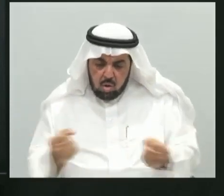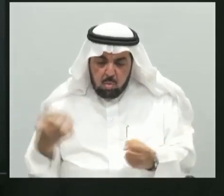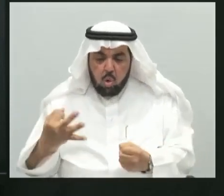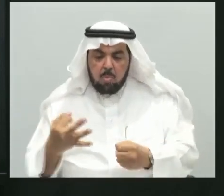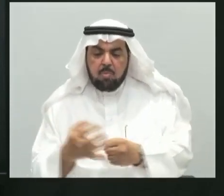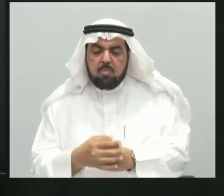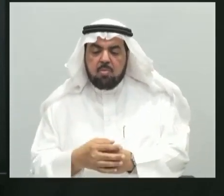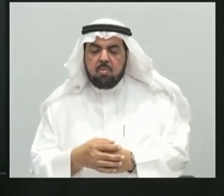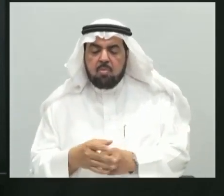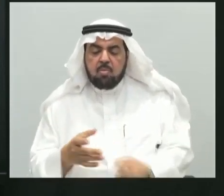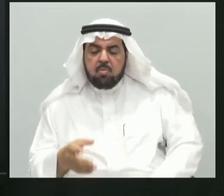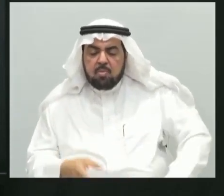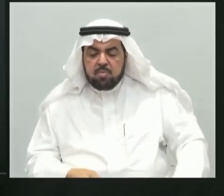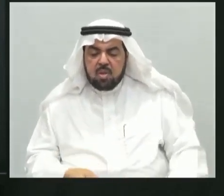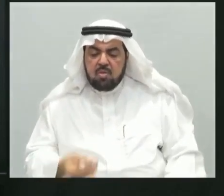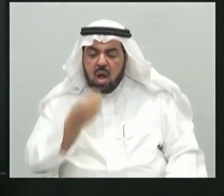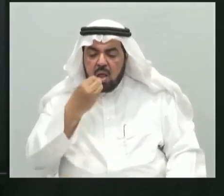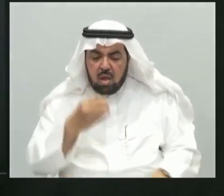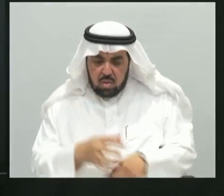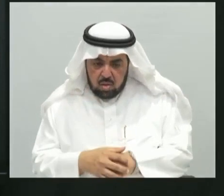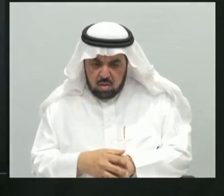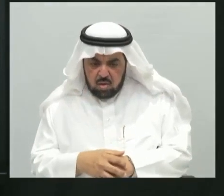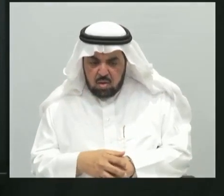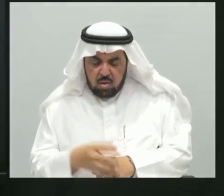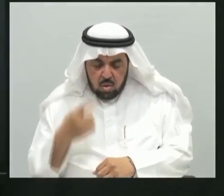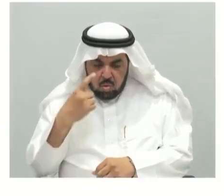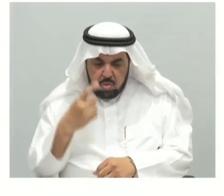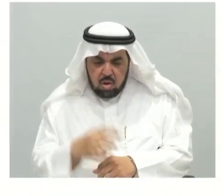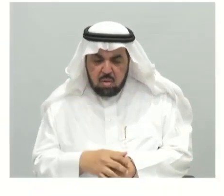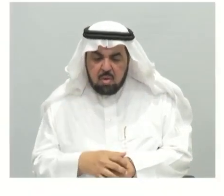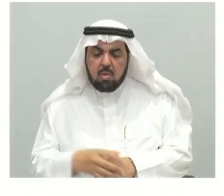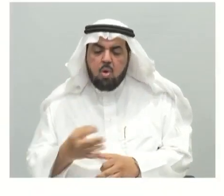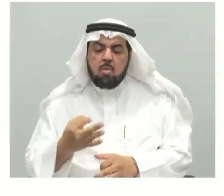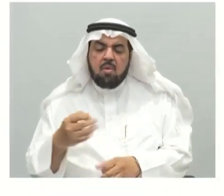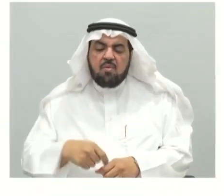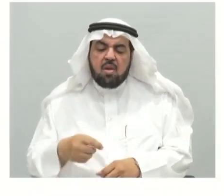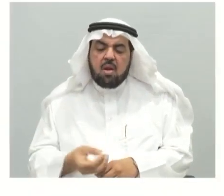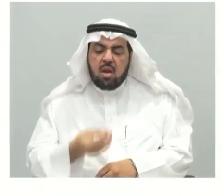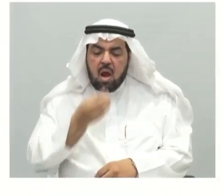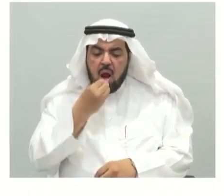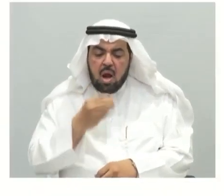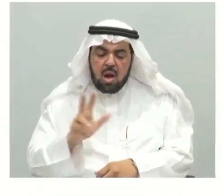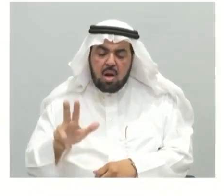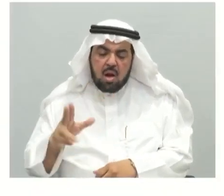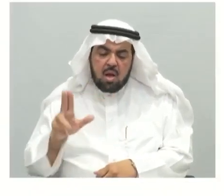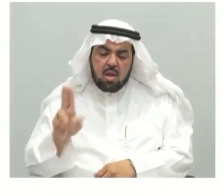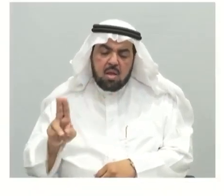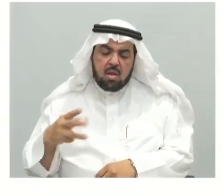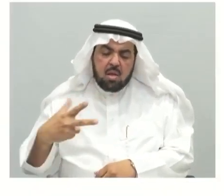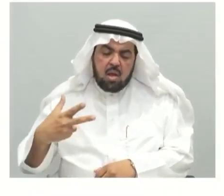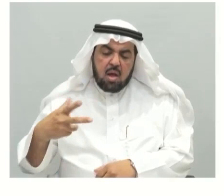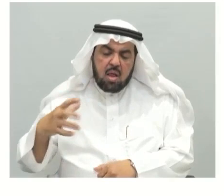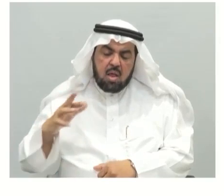جدا في التغذي فنلاحظ ان العيون المركبه لاعضاء الحس مثل الفقم